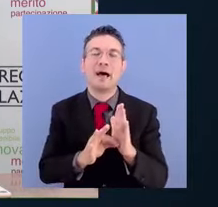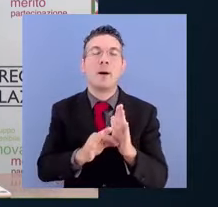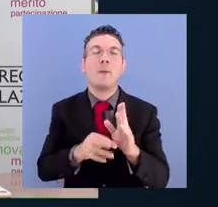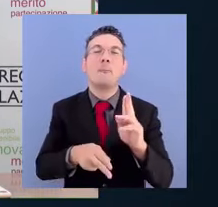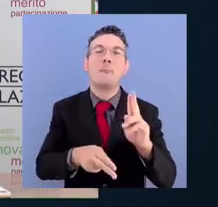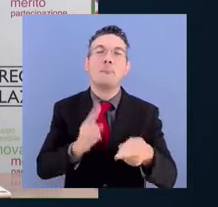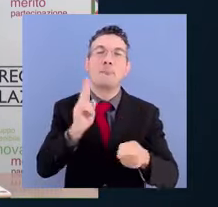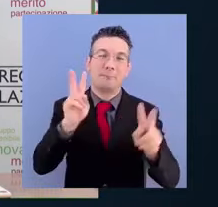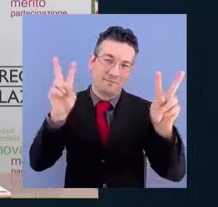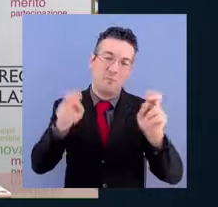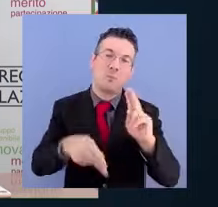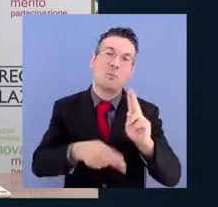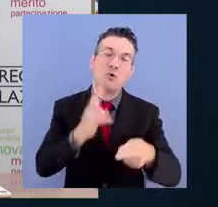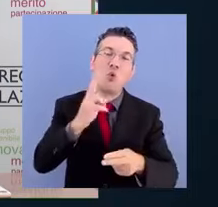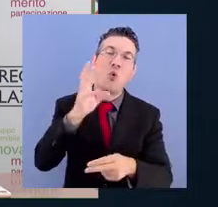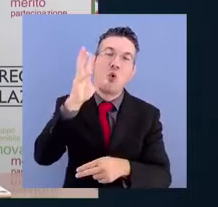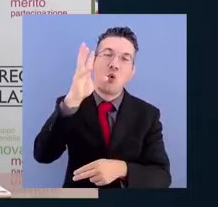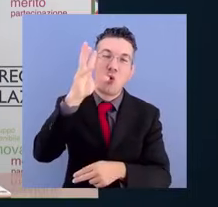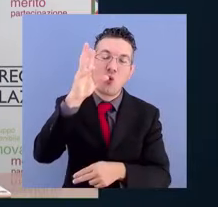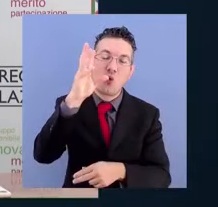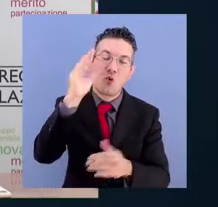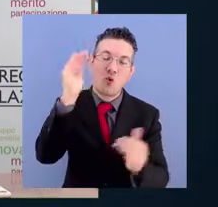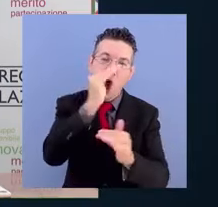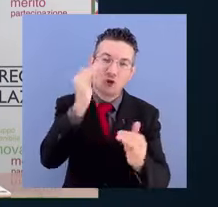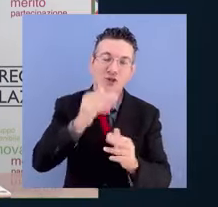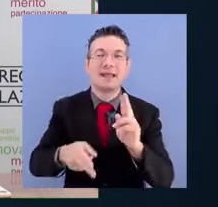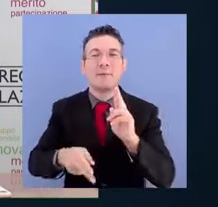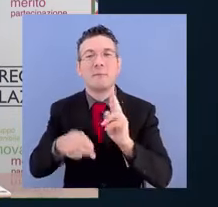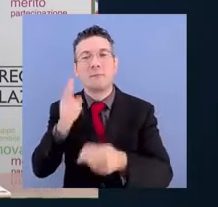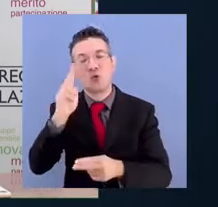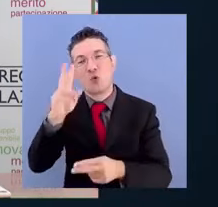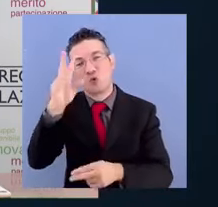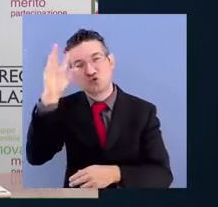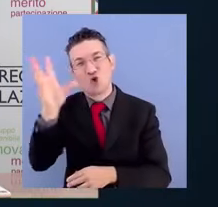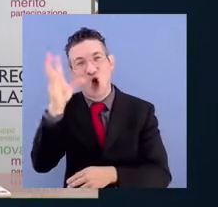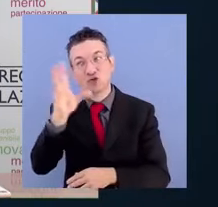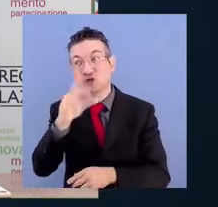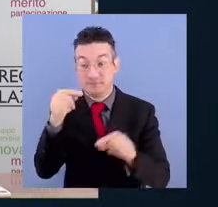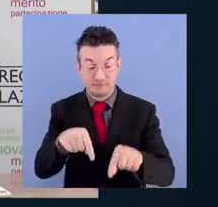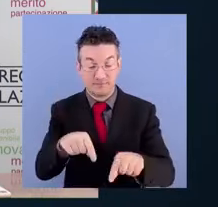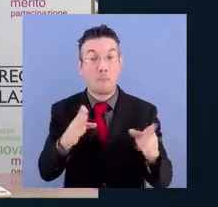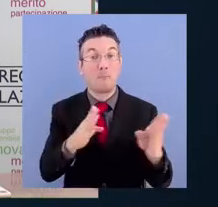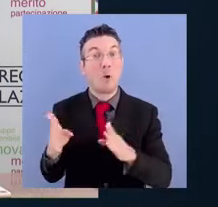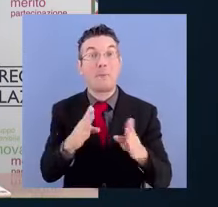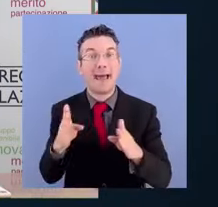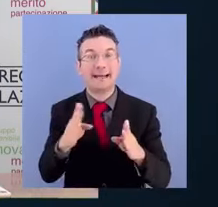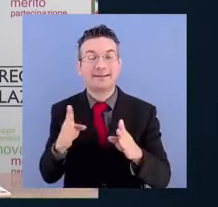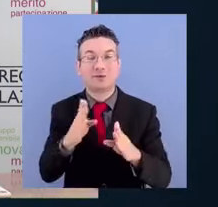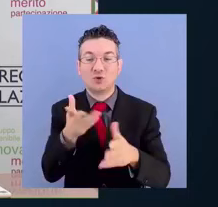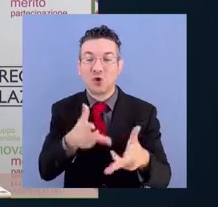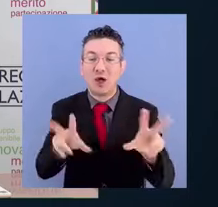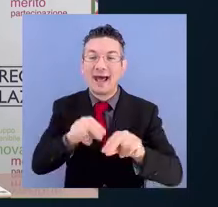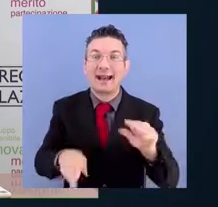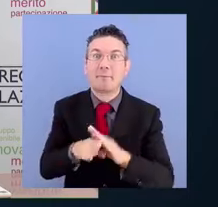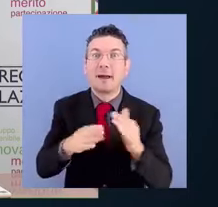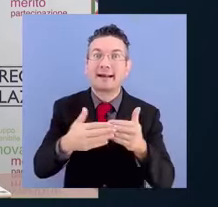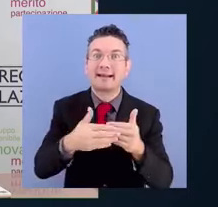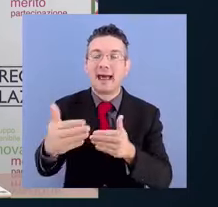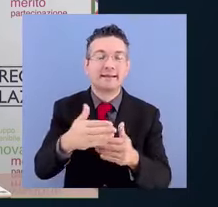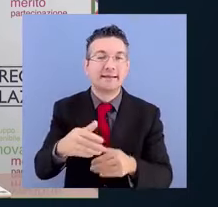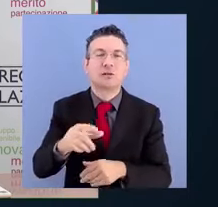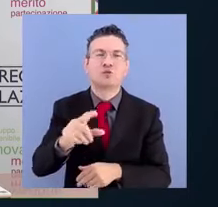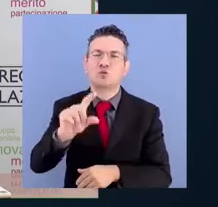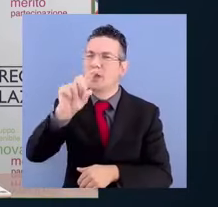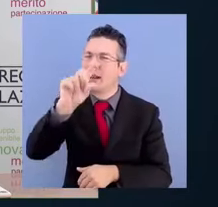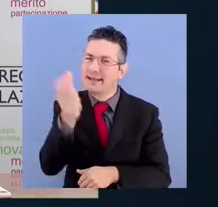in un momento in cui il tutta l'italia a tutto il territorio tutto il paese vive di